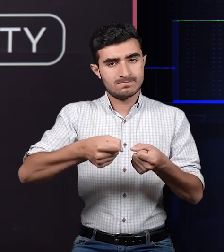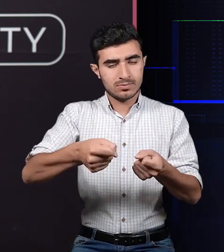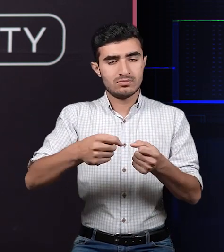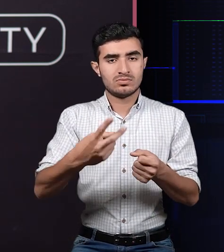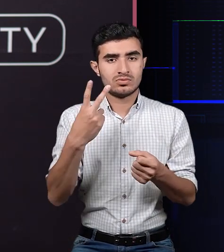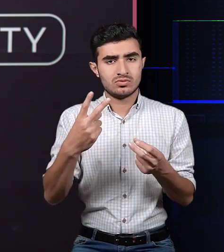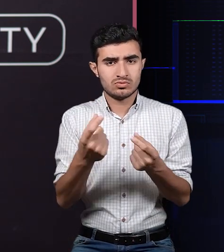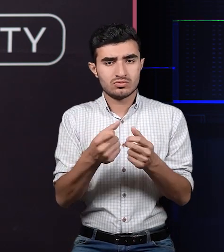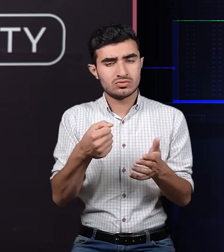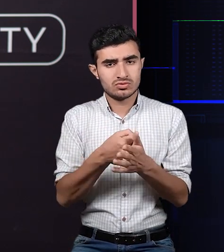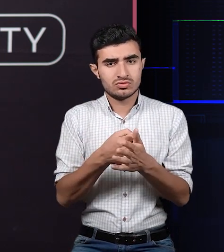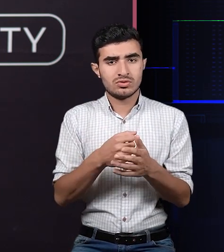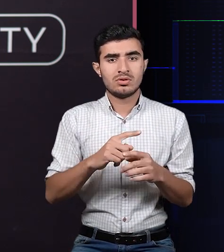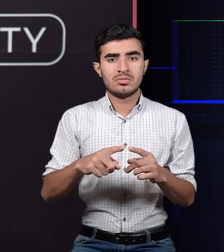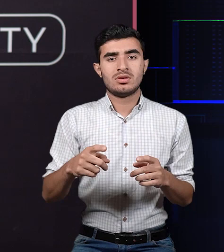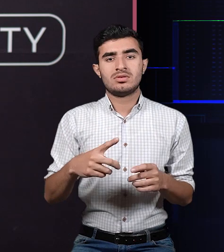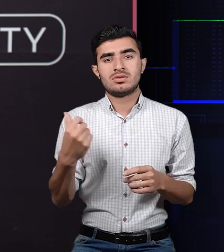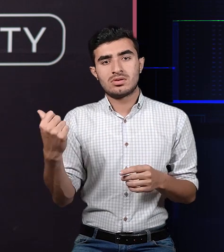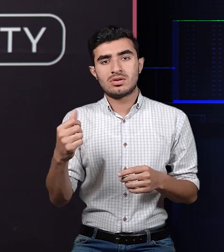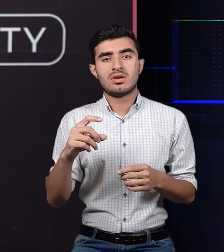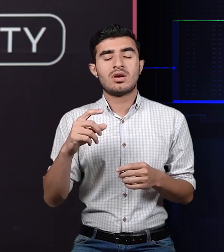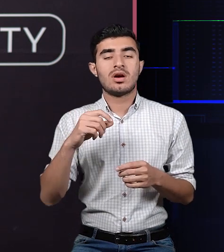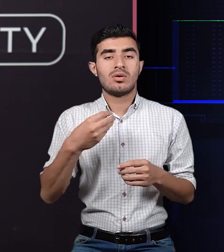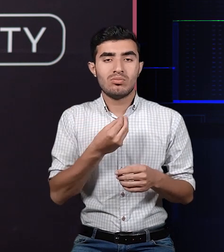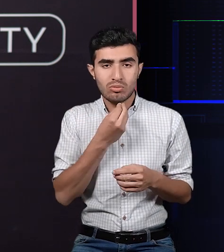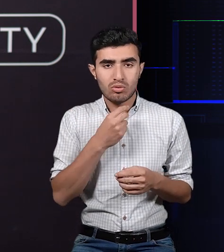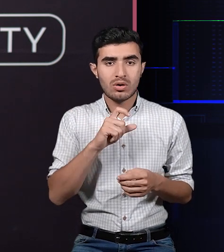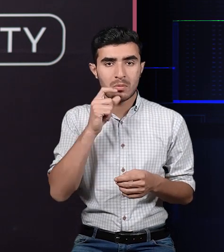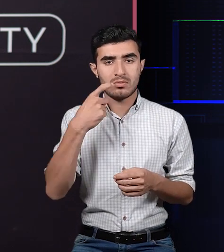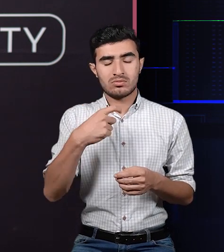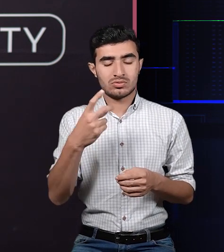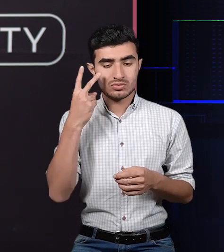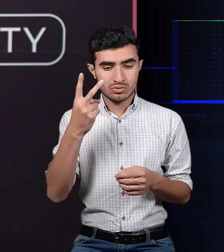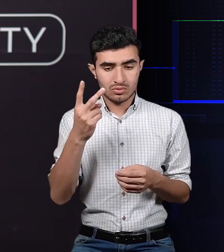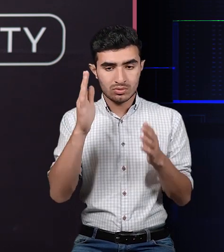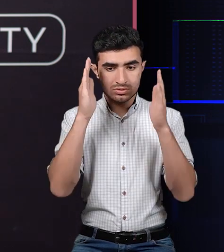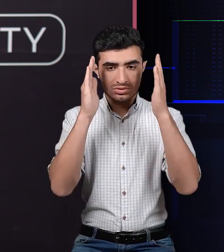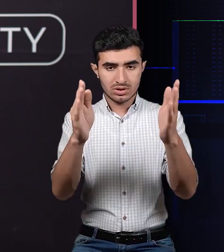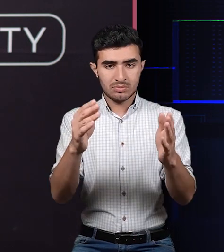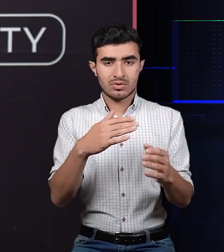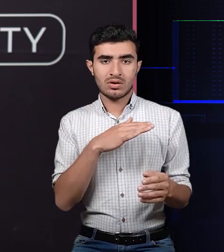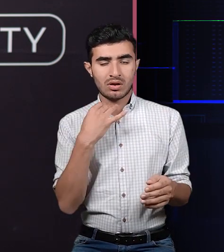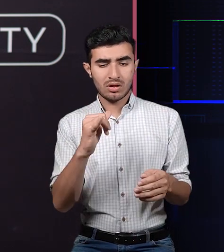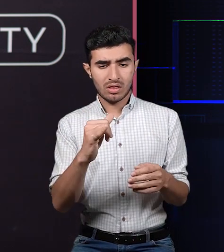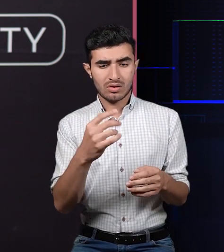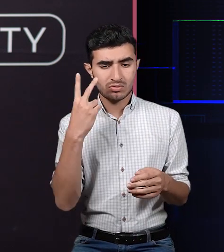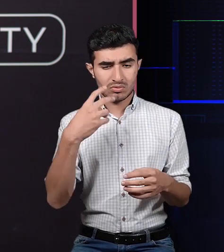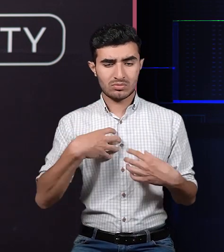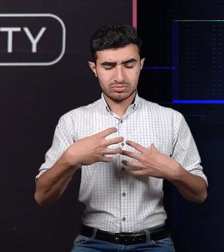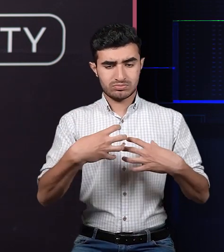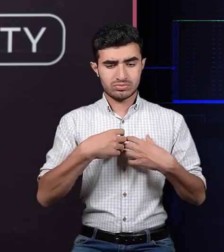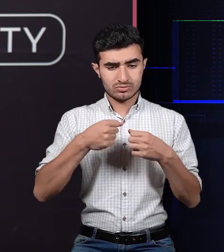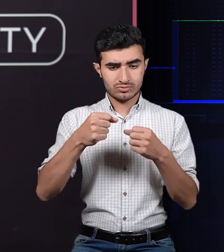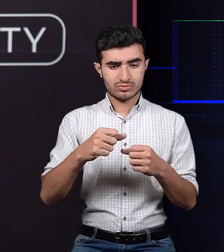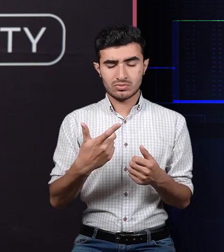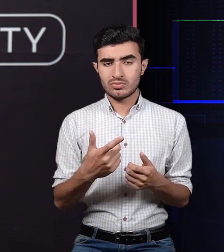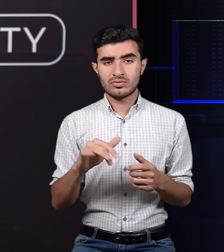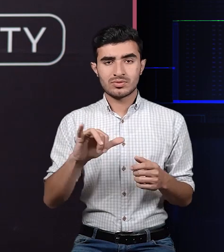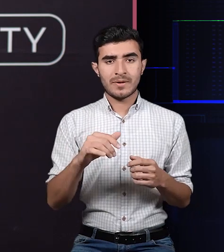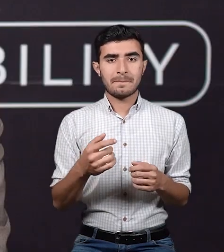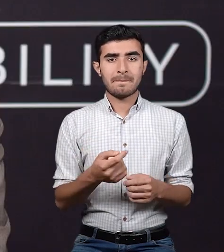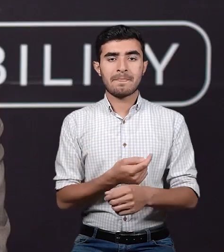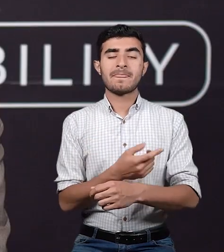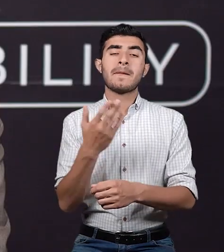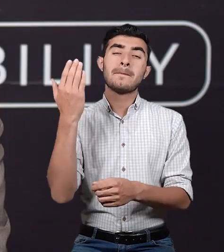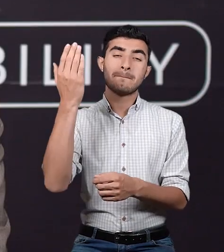ہوئے دیکھ رہا تھا۔ جب وہ اور اس کا بیٹا اپنے شوہر کو ہسپتال لے کر آئے تو وارڈ سے پہلے